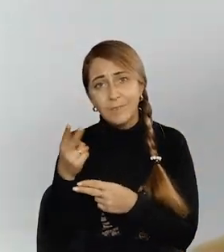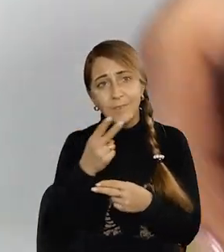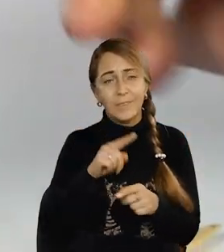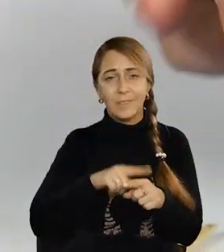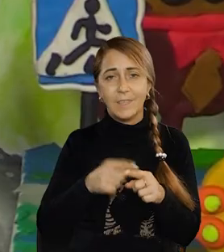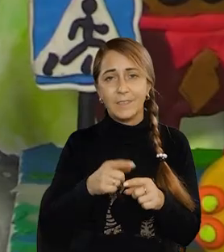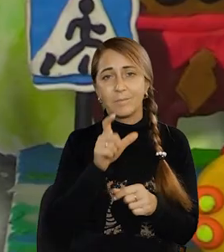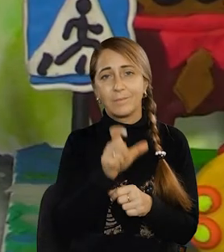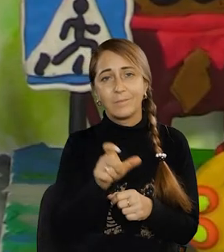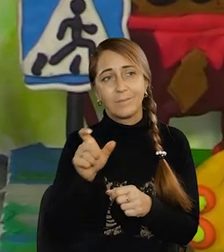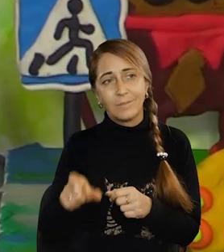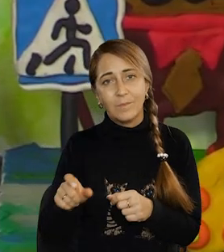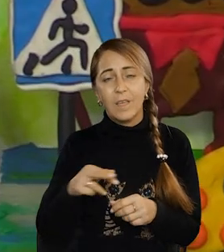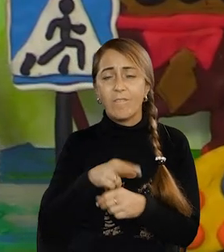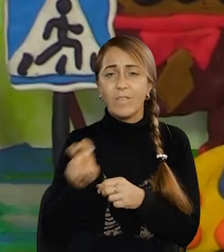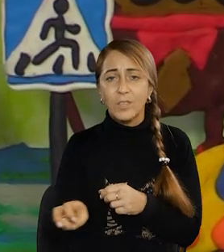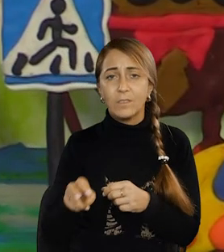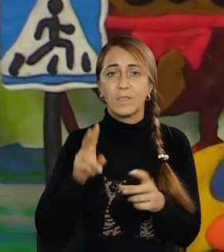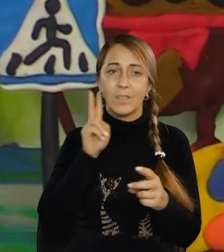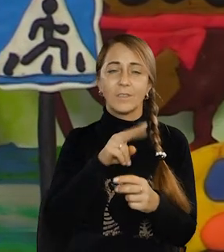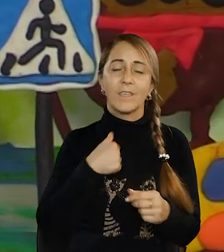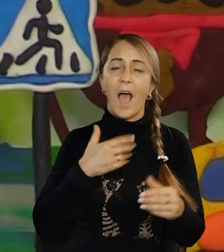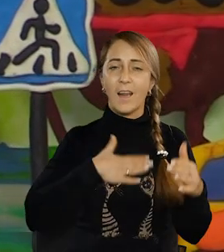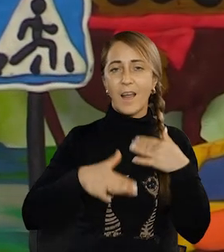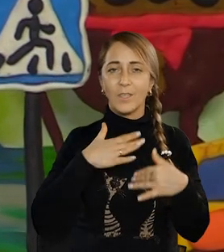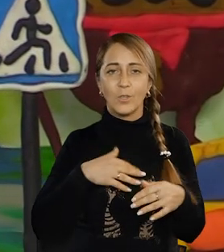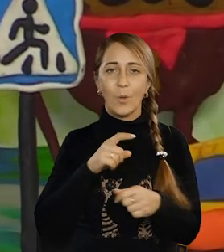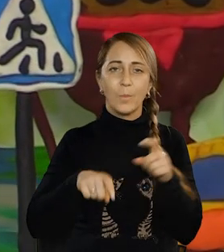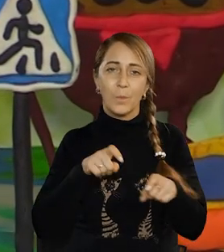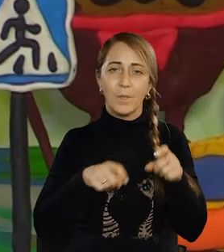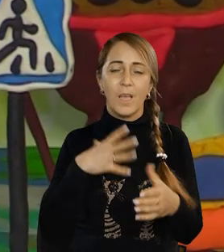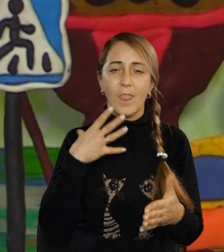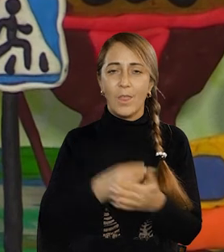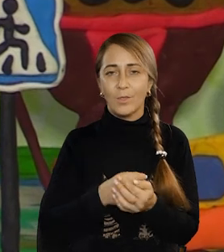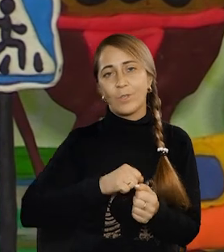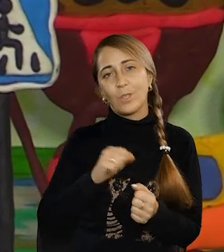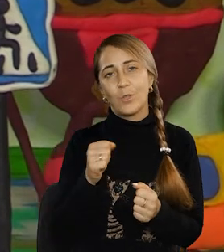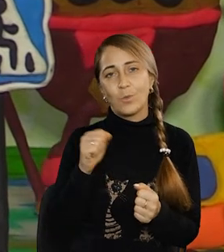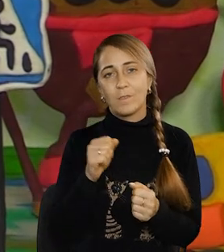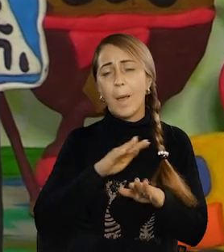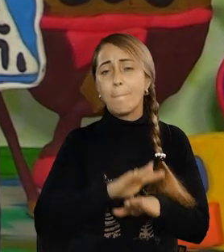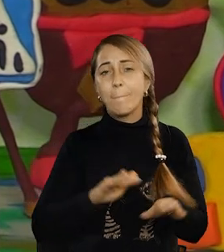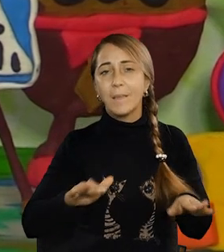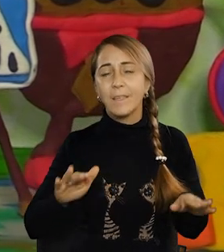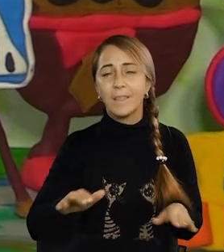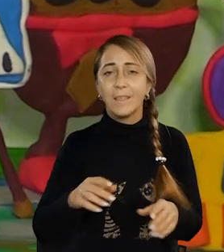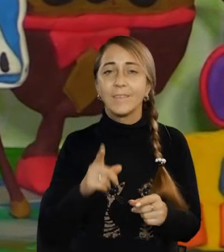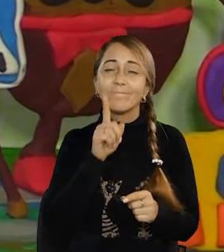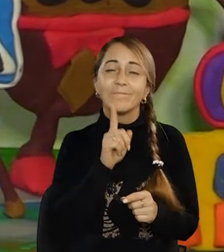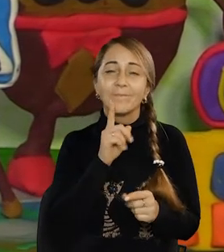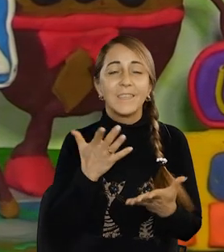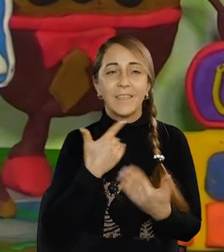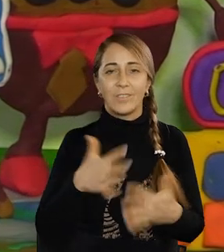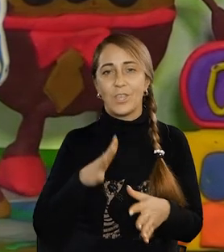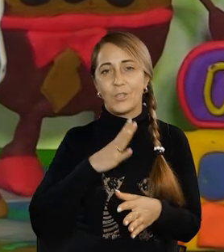цим пасажири. Вийшовши з тролейбуса, я радісно помчав на роботу до своїх друзів, маленьких ласунів, які вже